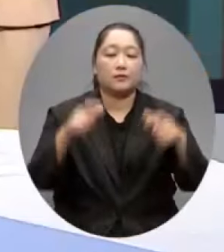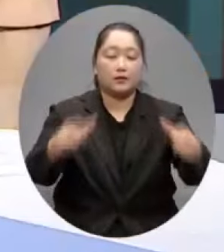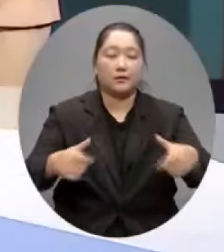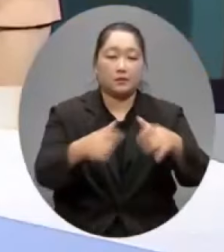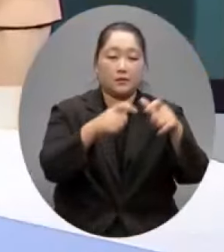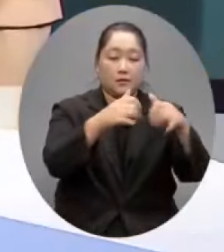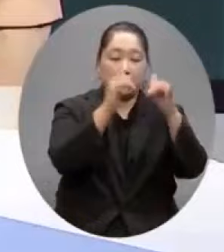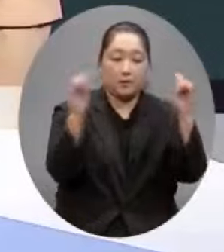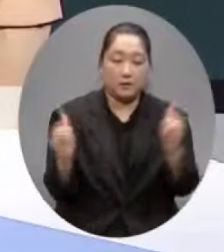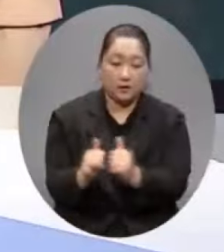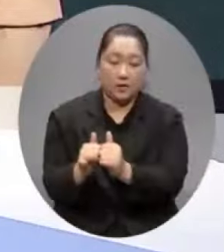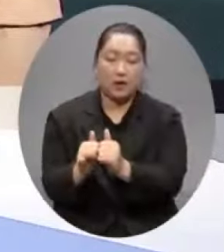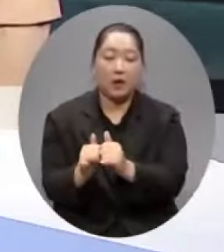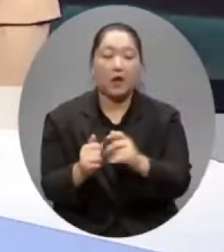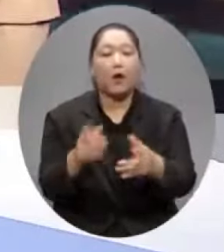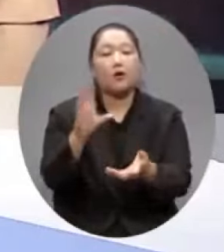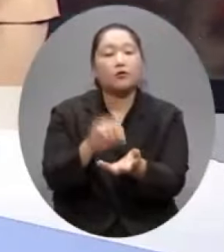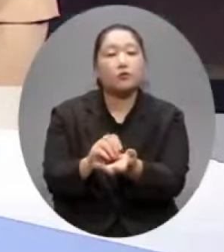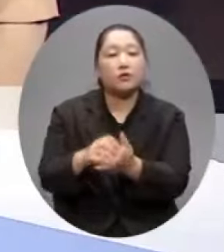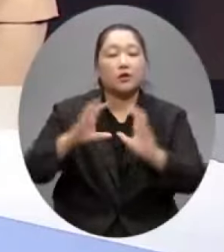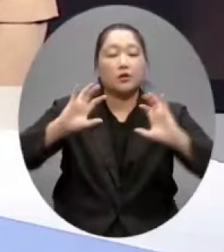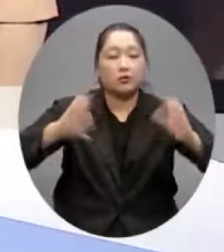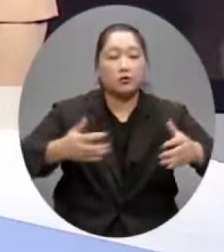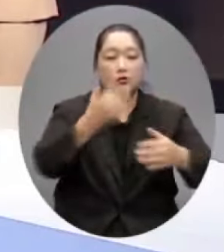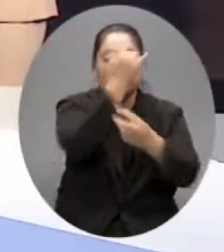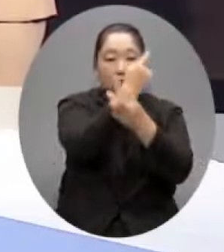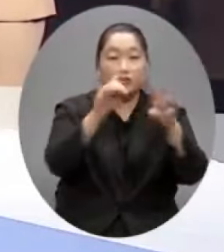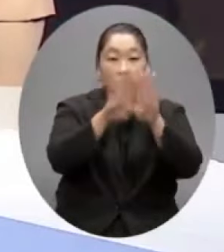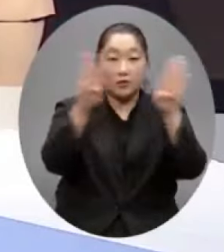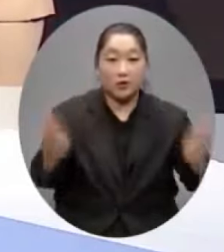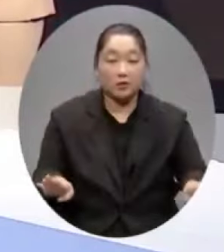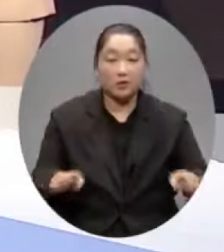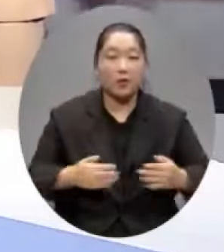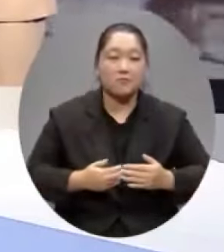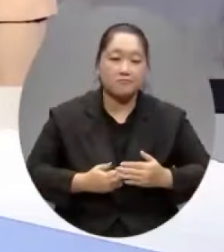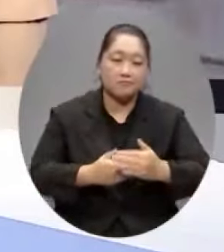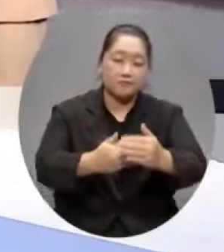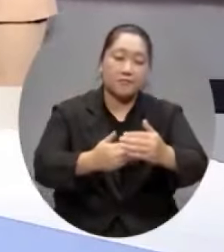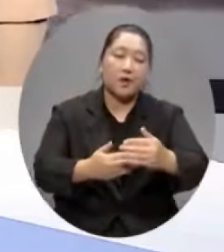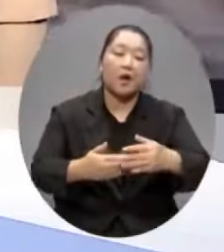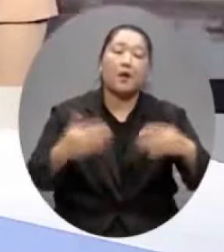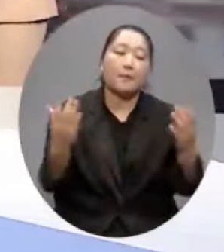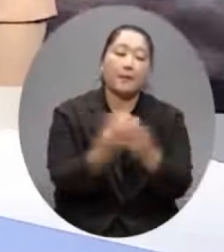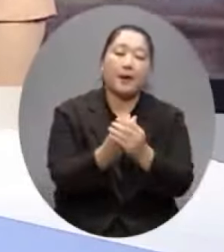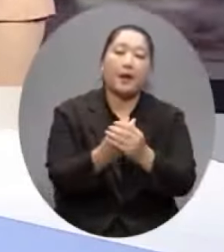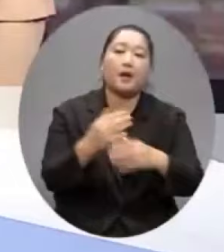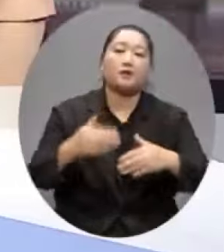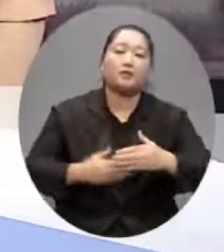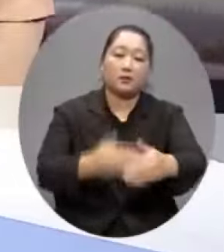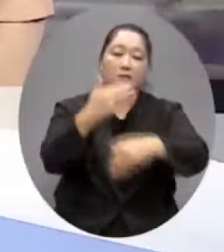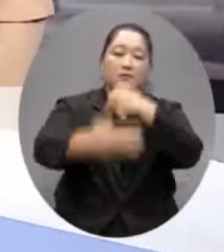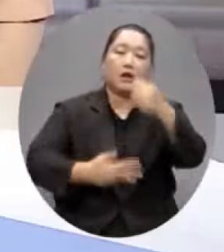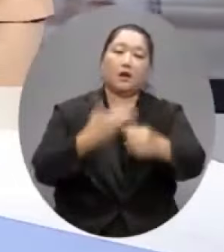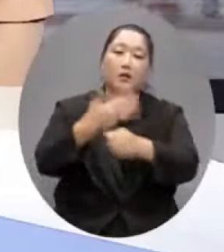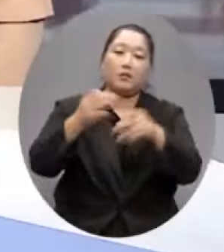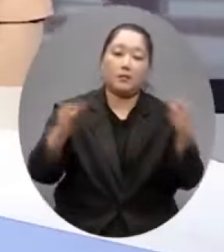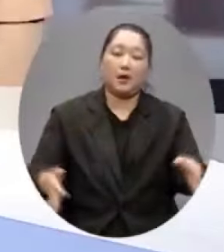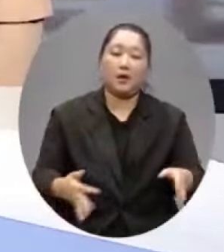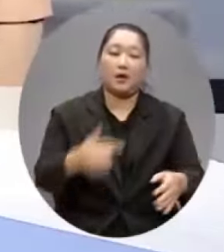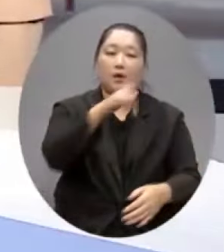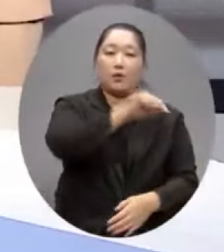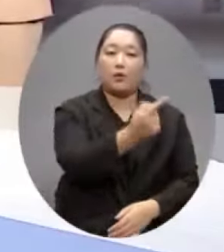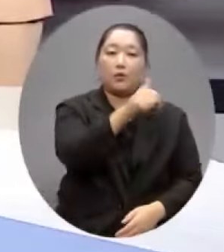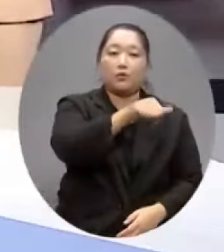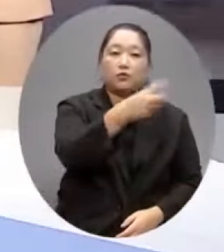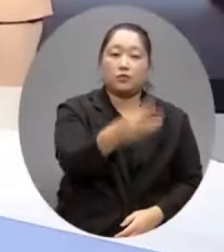지역사회와 사학계의 수건이었던 국립충주박물관이 추진 8년 만에 착공했습니다. 고구려, 백제,